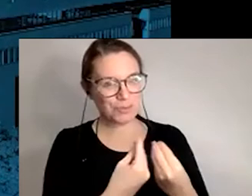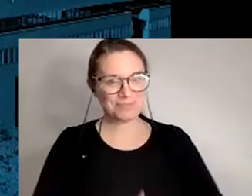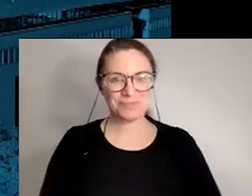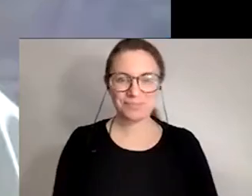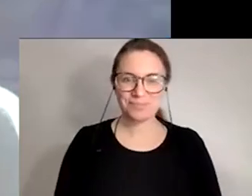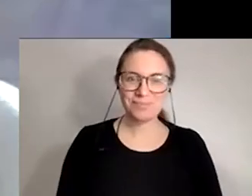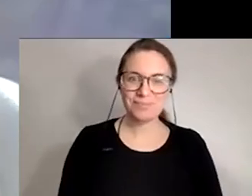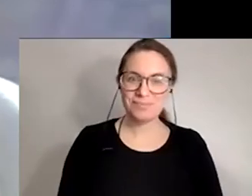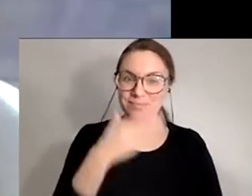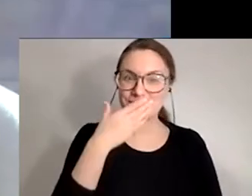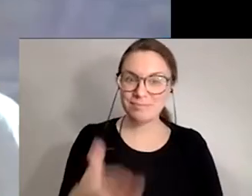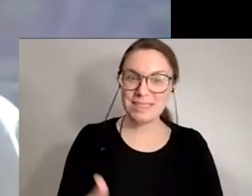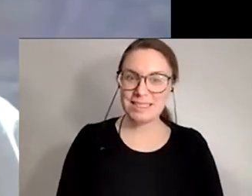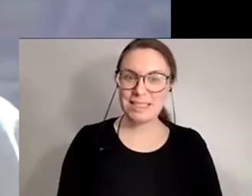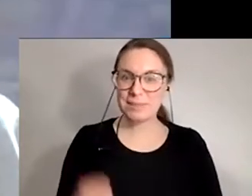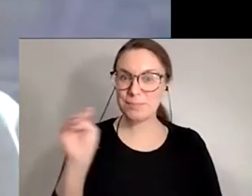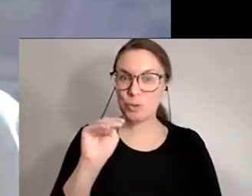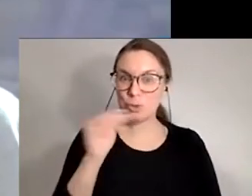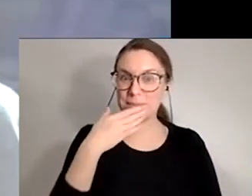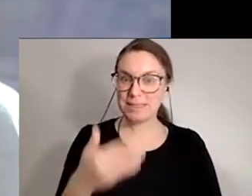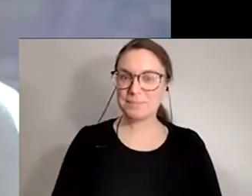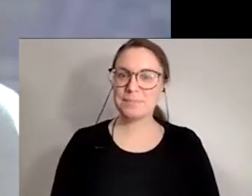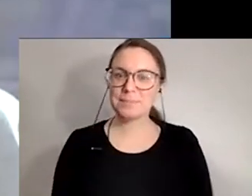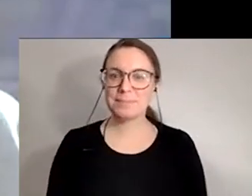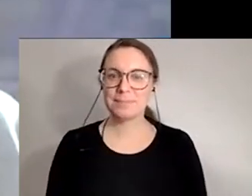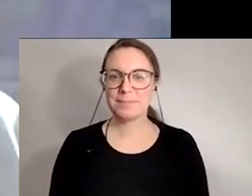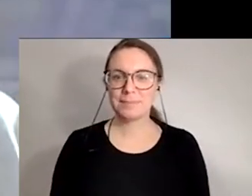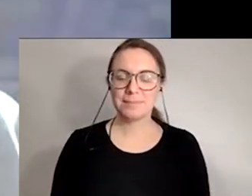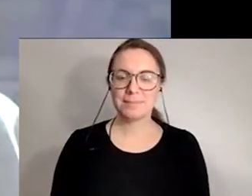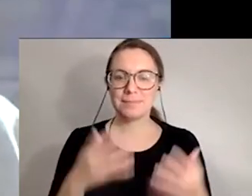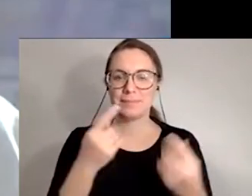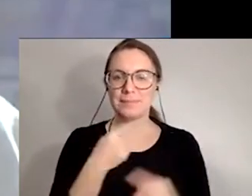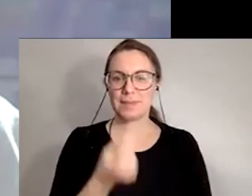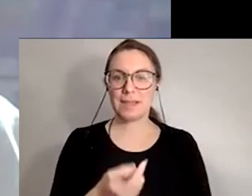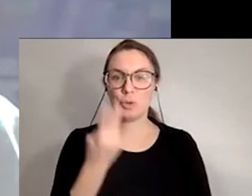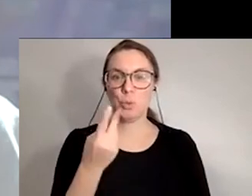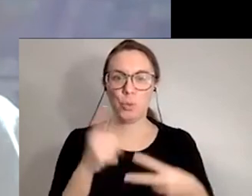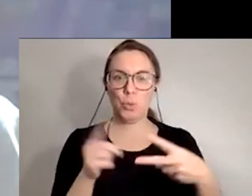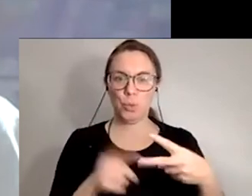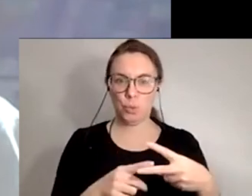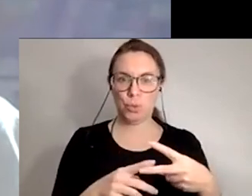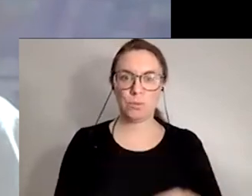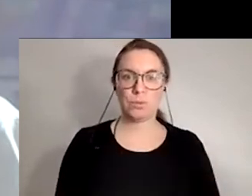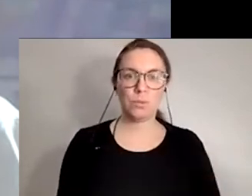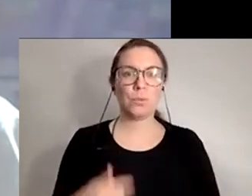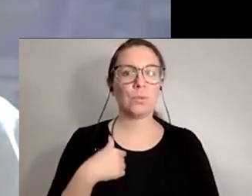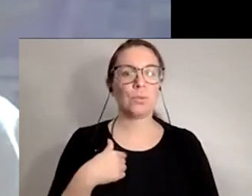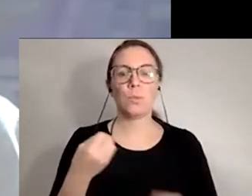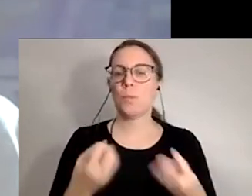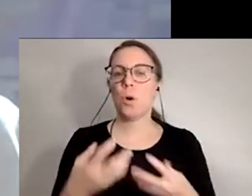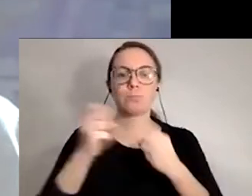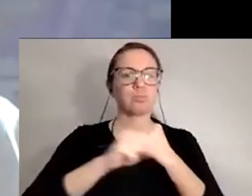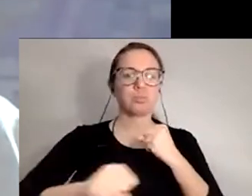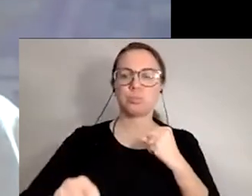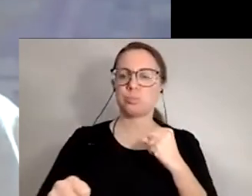Mouloud. Alors, je dirais vraiment deux mots. Je ne vais pas vous parler très, très longtemps, parce qu'évidemment,